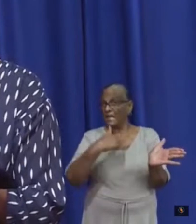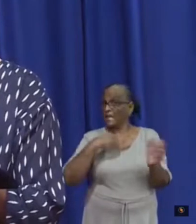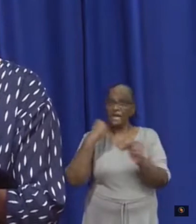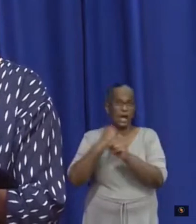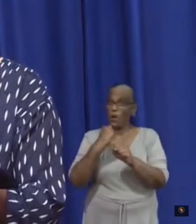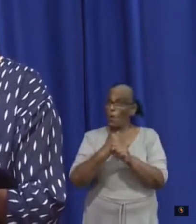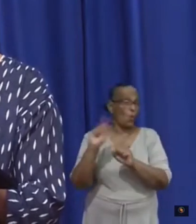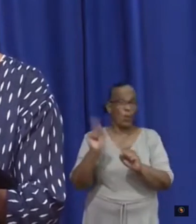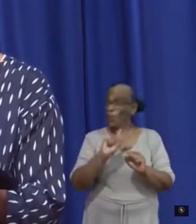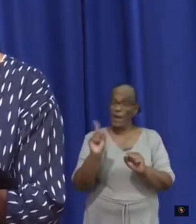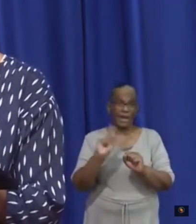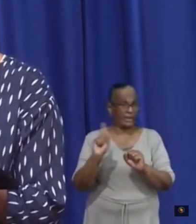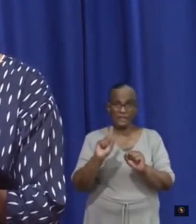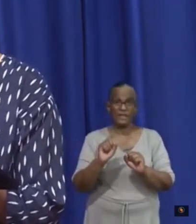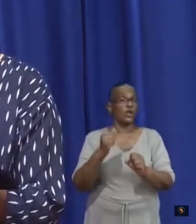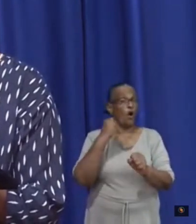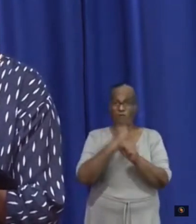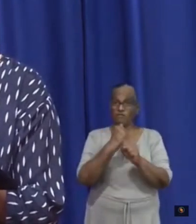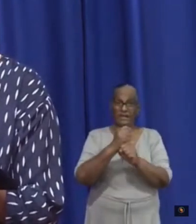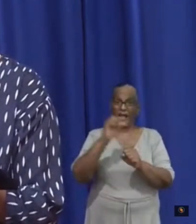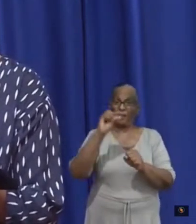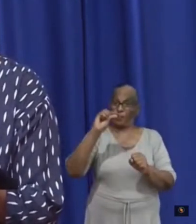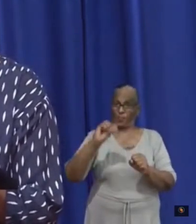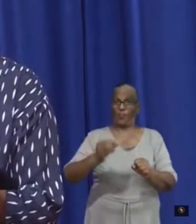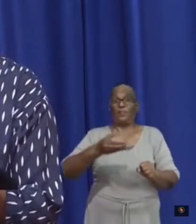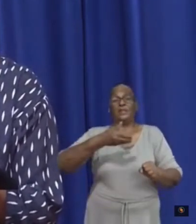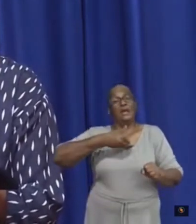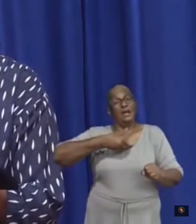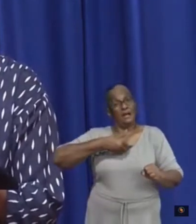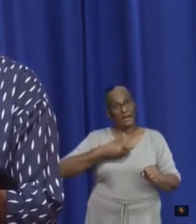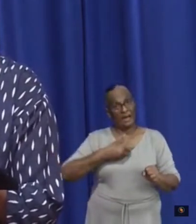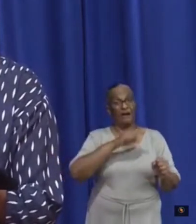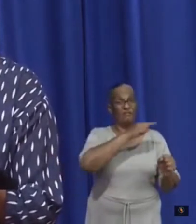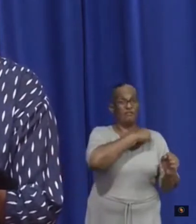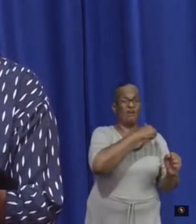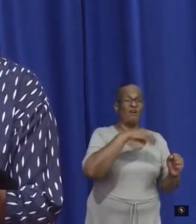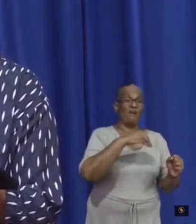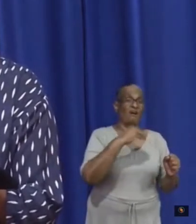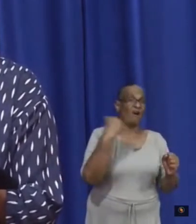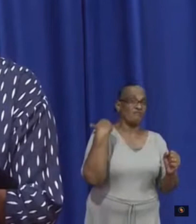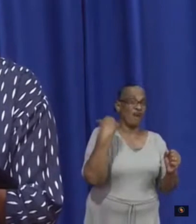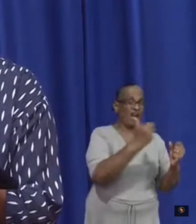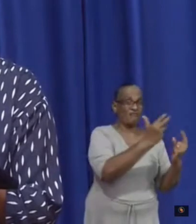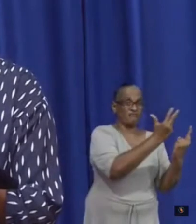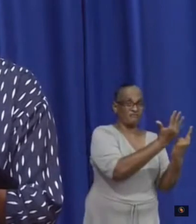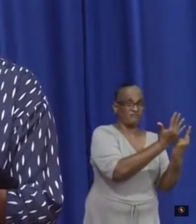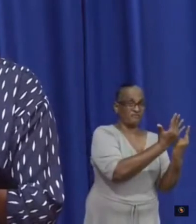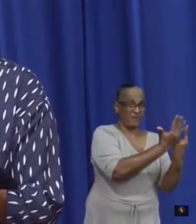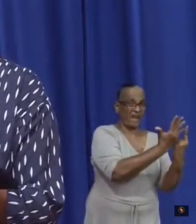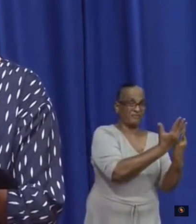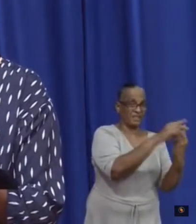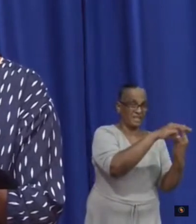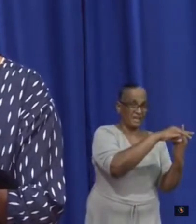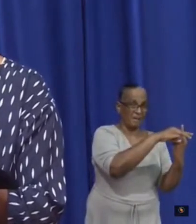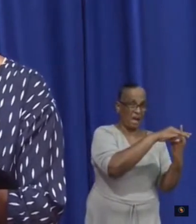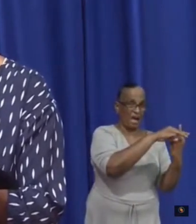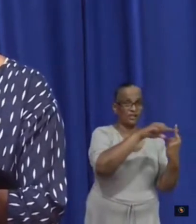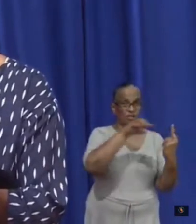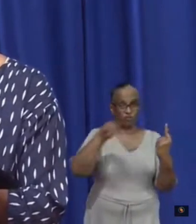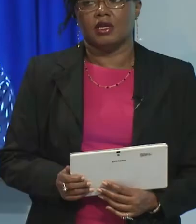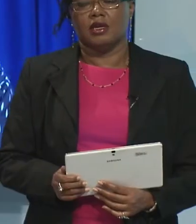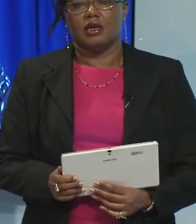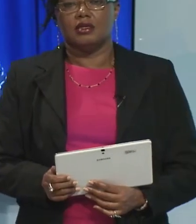bent, onverminderd bent gaan verdienen vanaf te rekenen 15 maart, dat ingesloten wordt en wordt